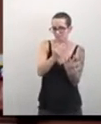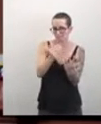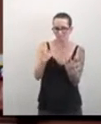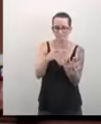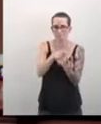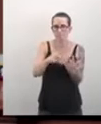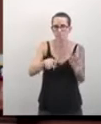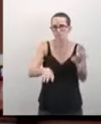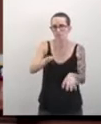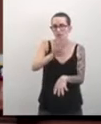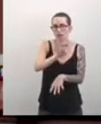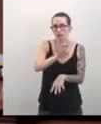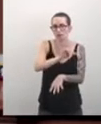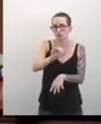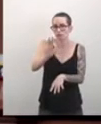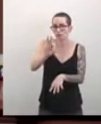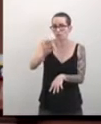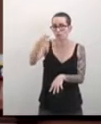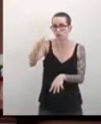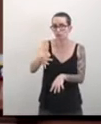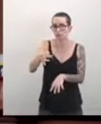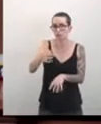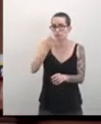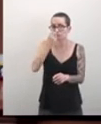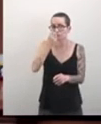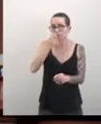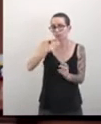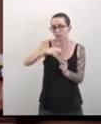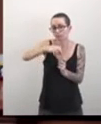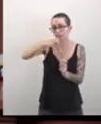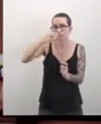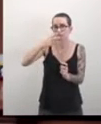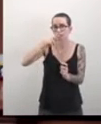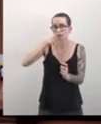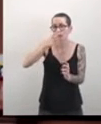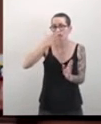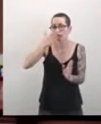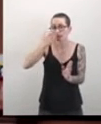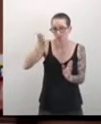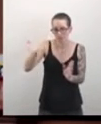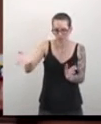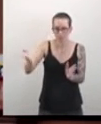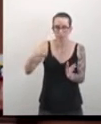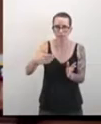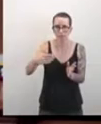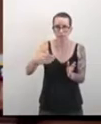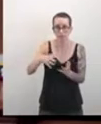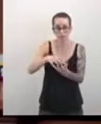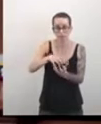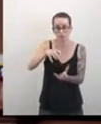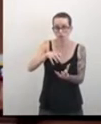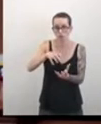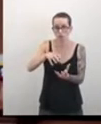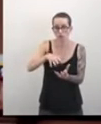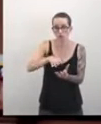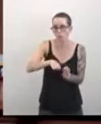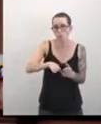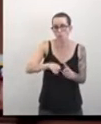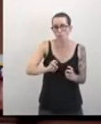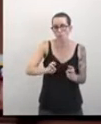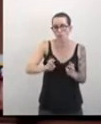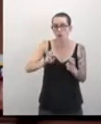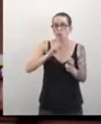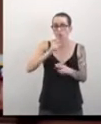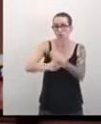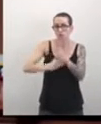entre 40 et 50% de leurs émissions de gaz à effet de serre. Et ces volumes sont en augmentation sur les 3 dernières